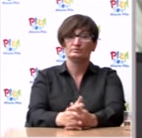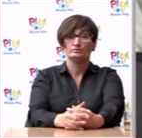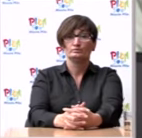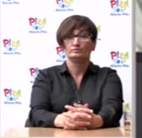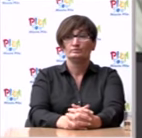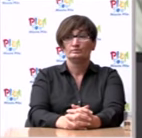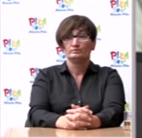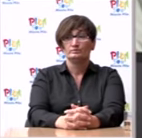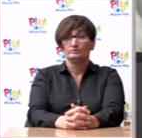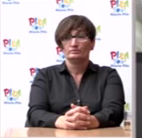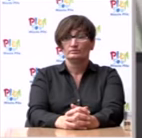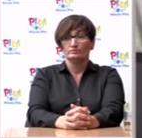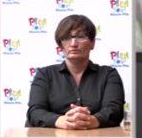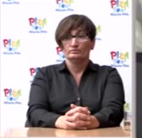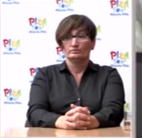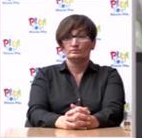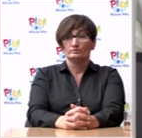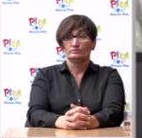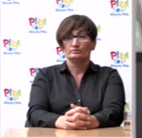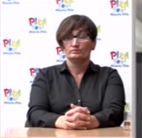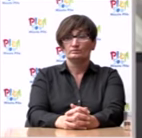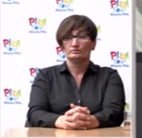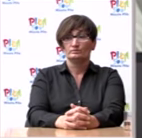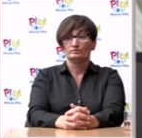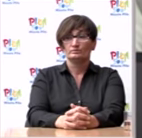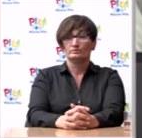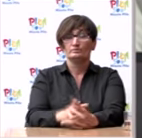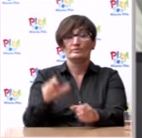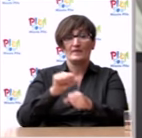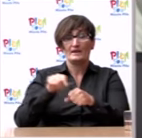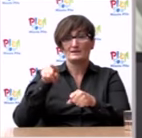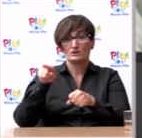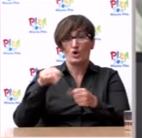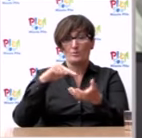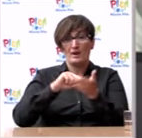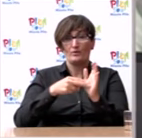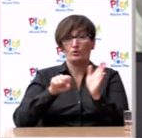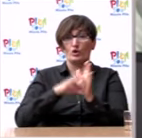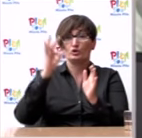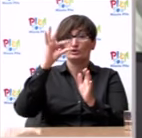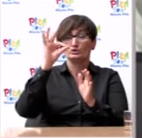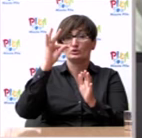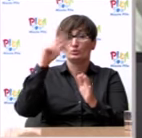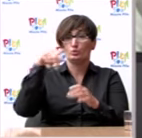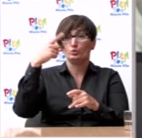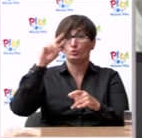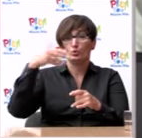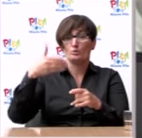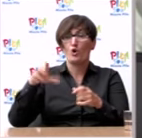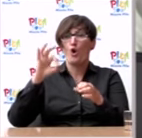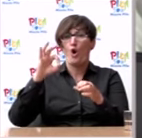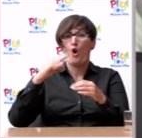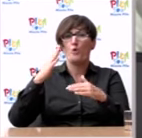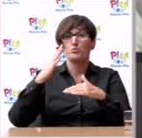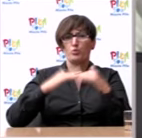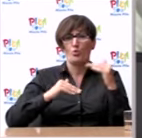Rado. Faktycznie jest to dostosowanie planu do studium. Złożono wniosek o rozbudowę zakładu kamieniarskiego,